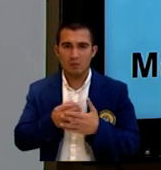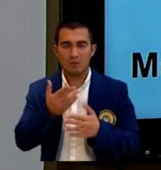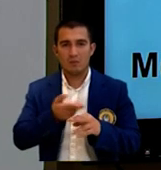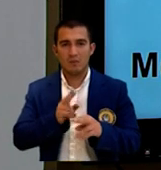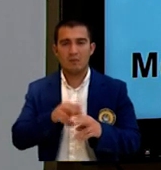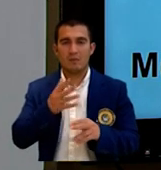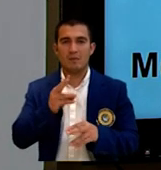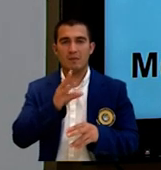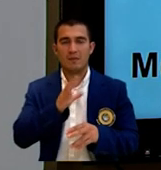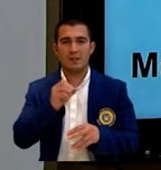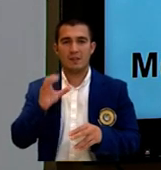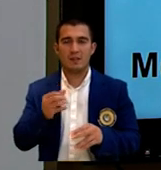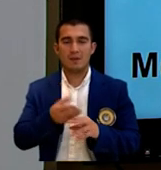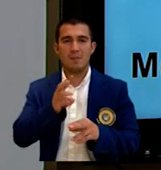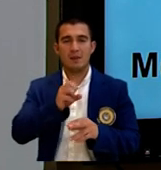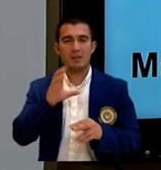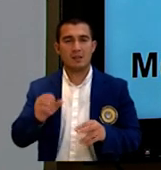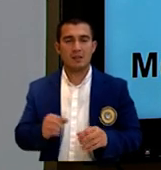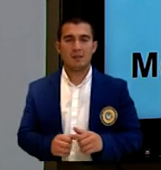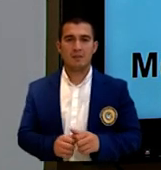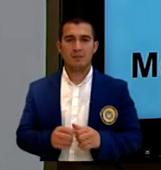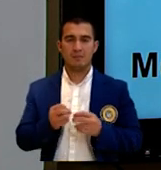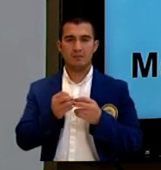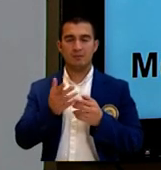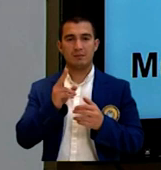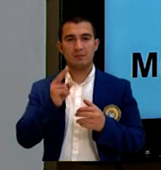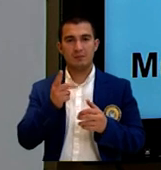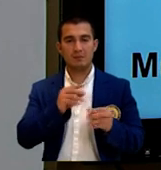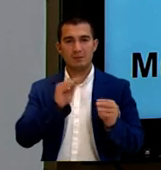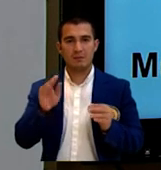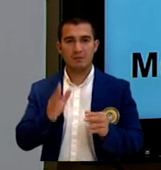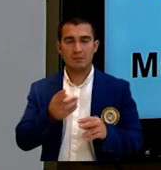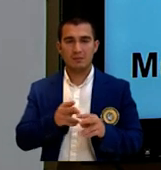massasini ifodalaydi molar massa. Uni kilogramga o'tkazadigan bo'lsak